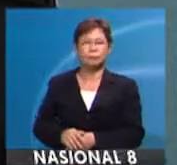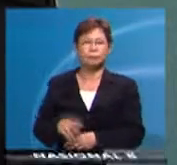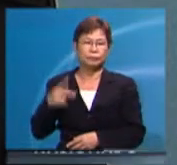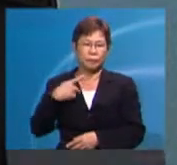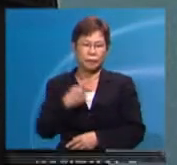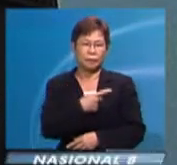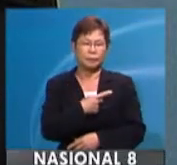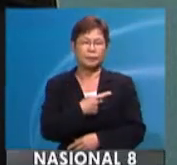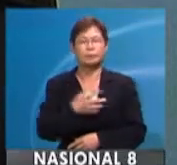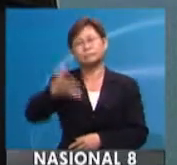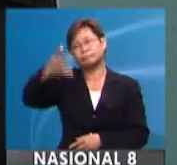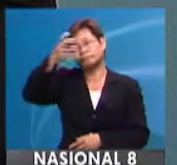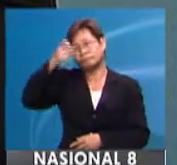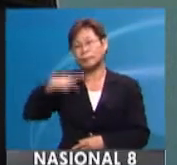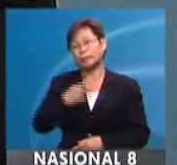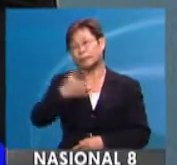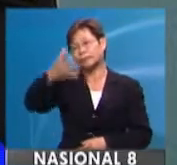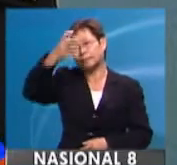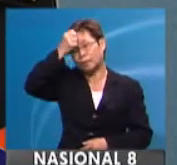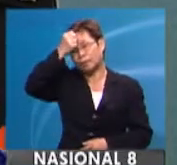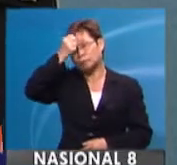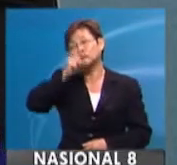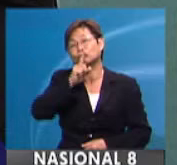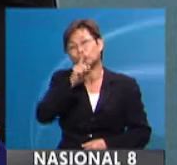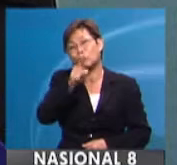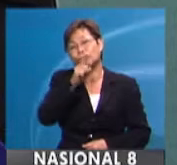dapat maklumat rupa-rupanya